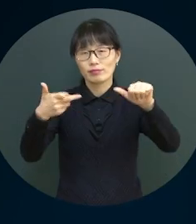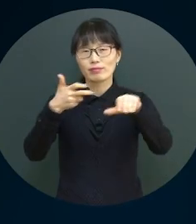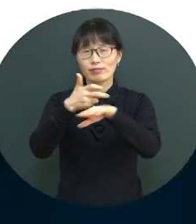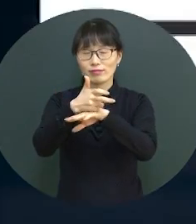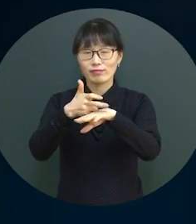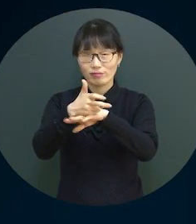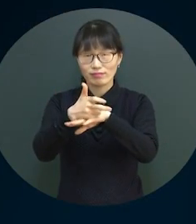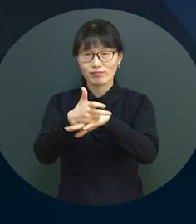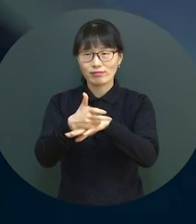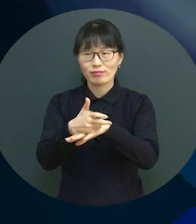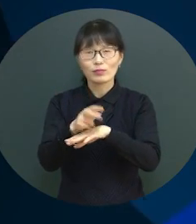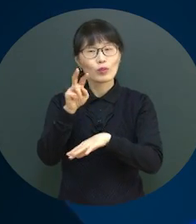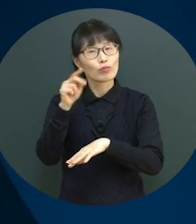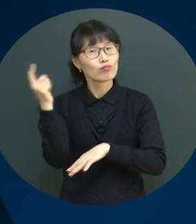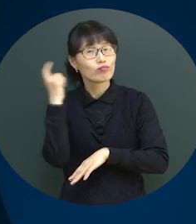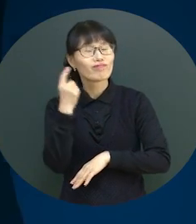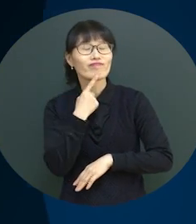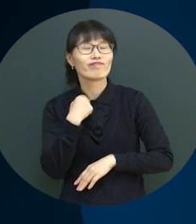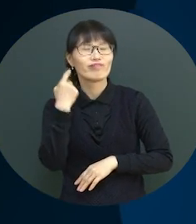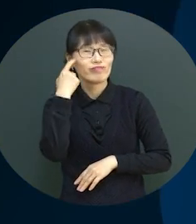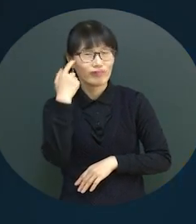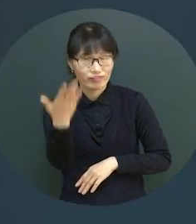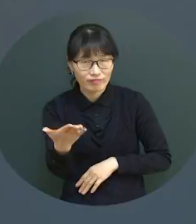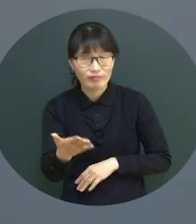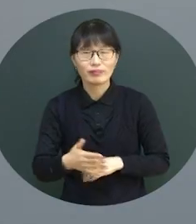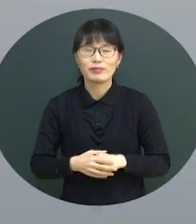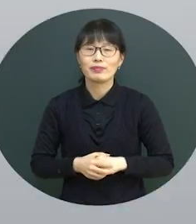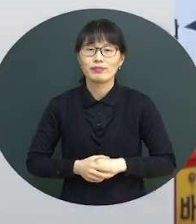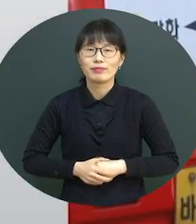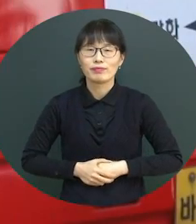5.18 버스 혹시 들어보셨나요?